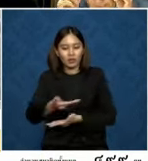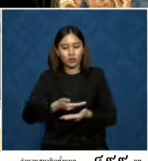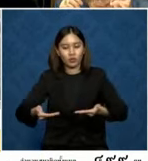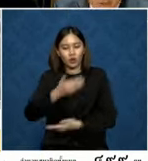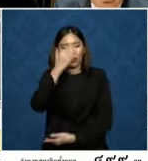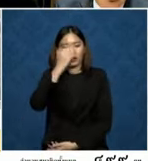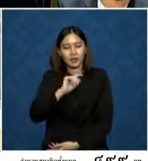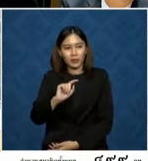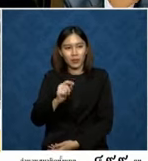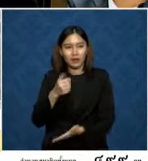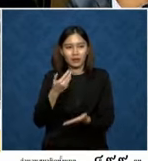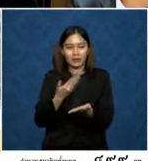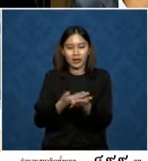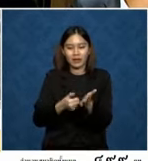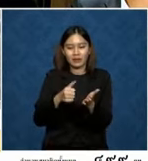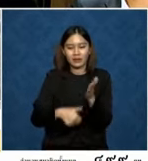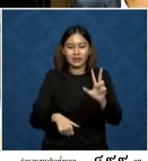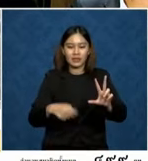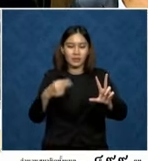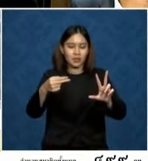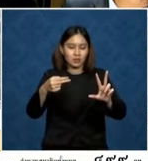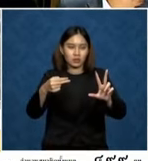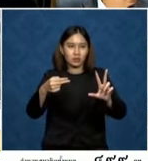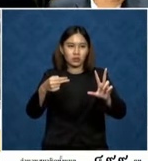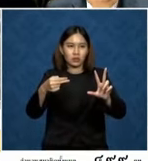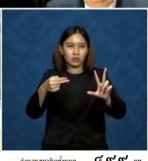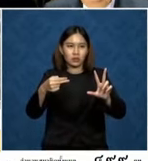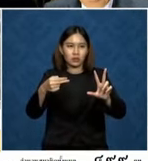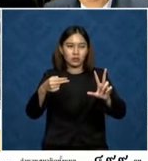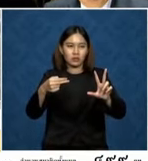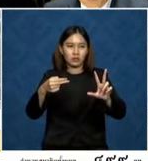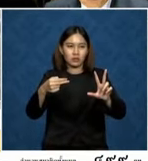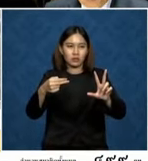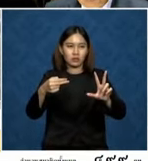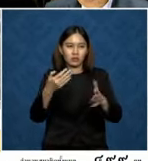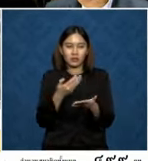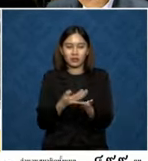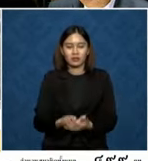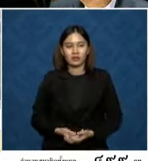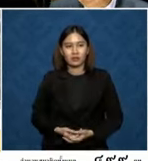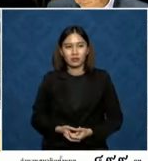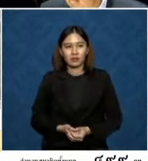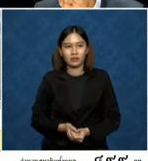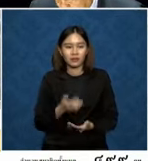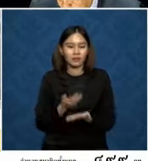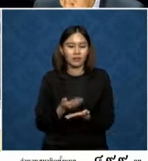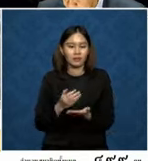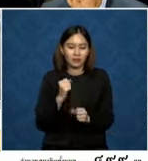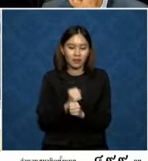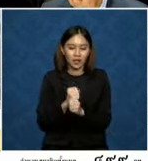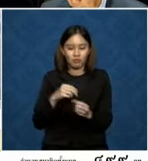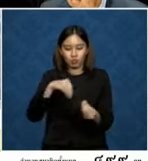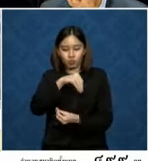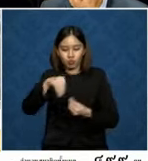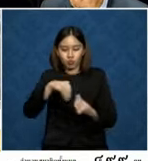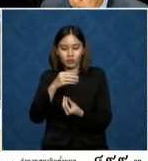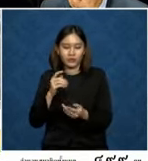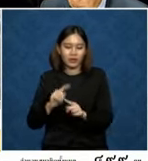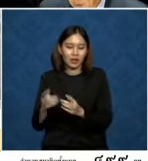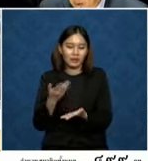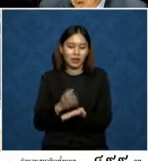แกเป็นหนี้ 30,000 บาทจะเป็นชิปปิ้งนะครับไม่ธรรมดาจะทำธุรกิจแต่ปรากฏว่าเ